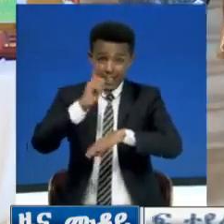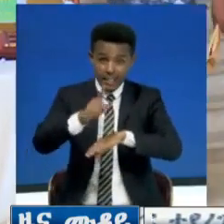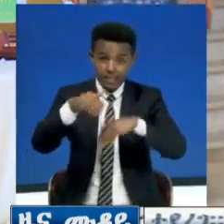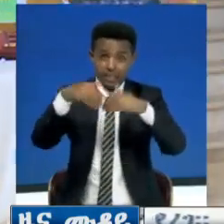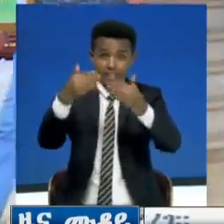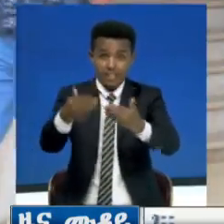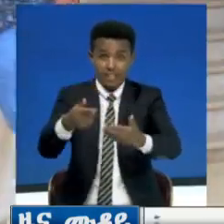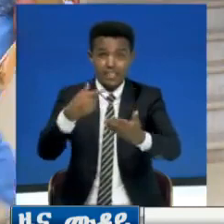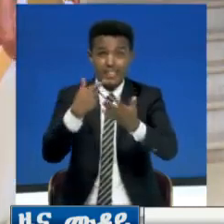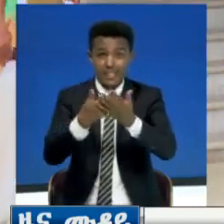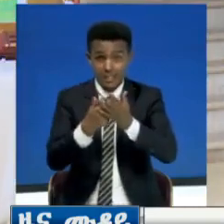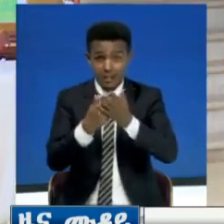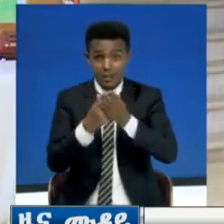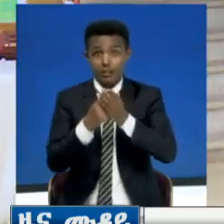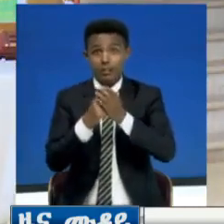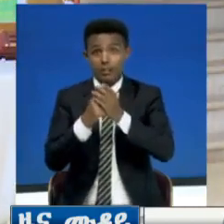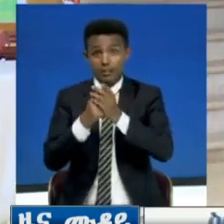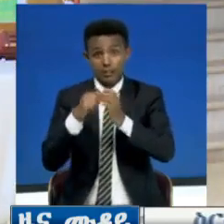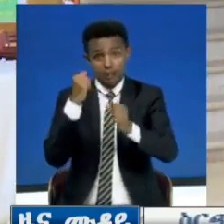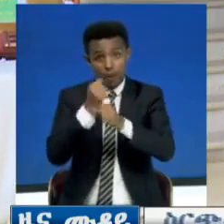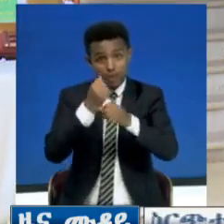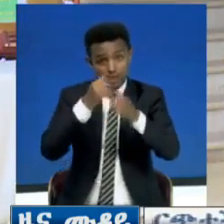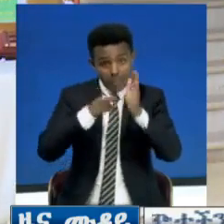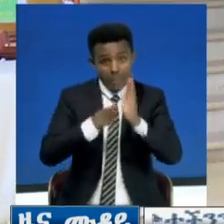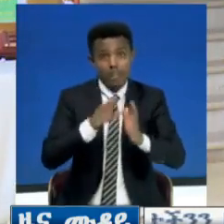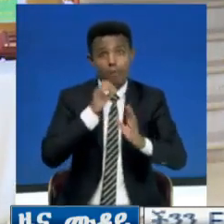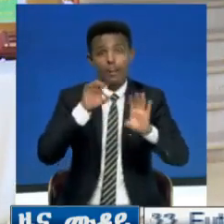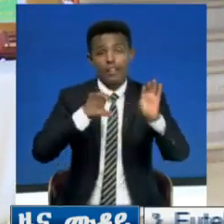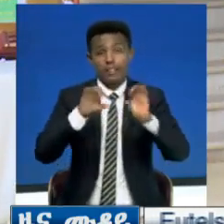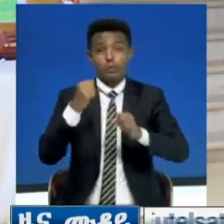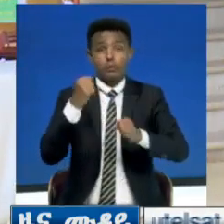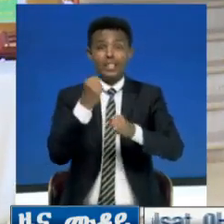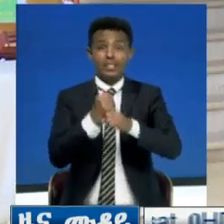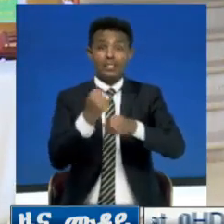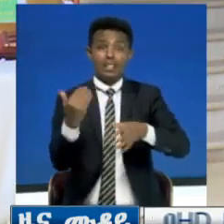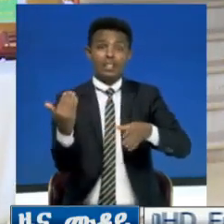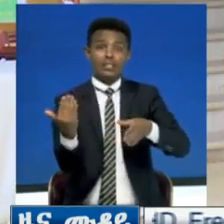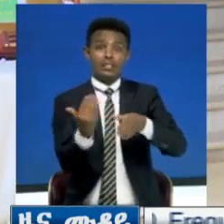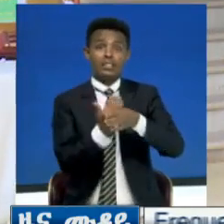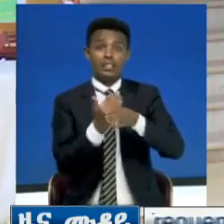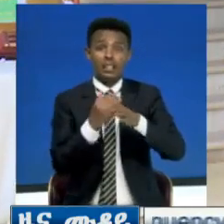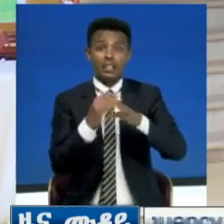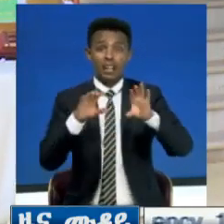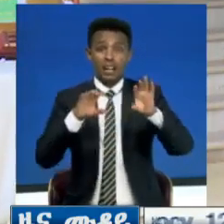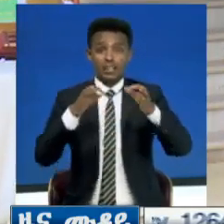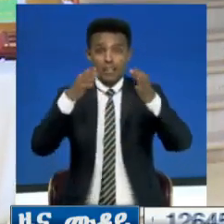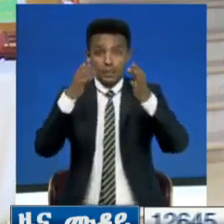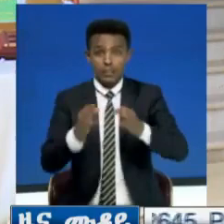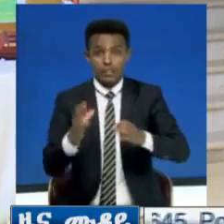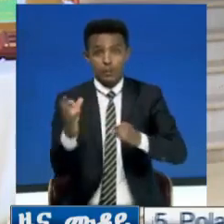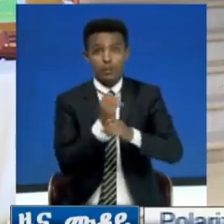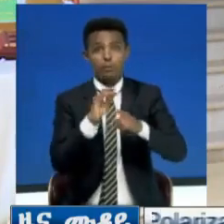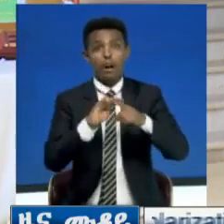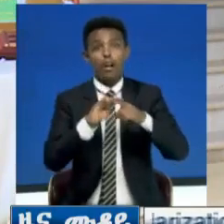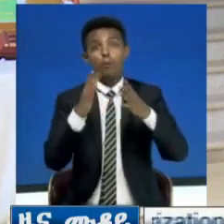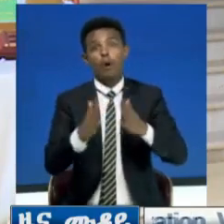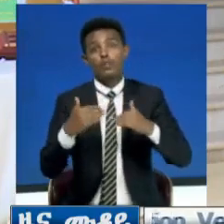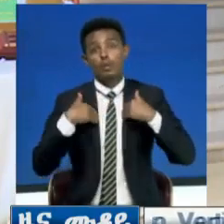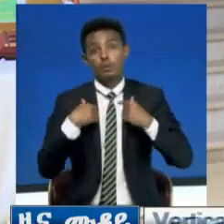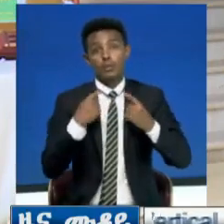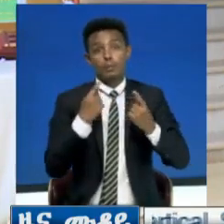ኦፕሬሽን ውስጥ እንዳይገቡ አድርገናል። ከስራ እንዲታገዱም ለጊዜው እርምጃ የወሰደባቸው ባለሙያዎች አሉ በመደራደር